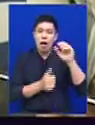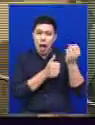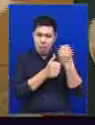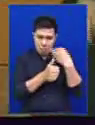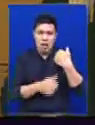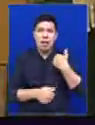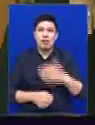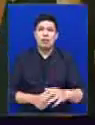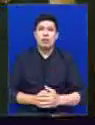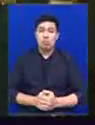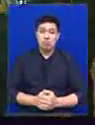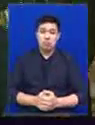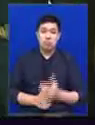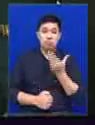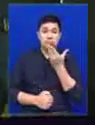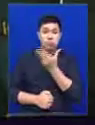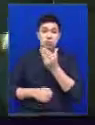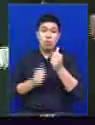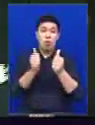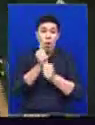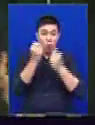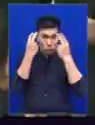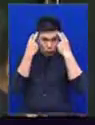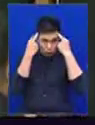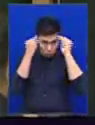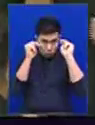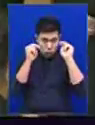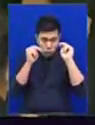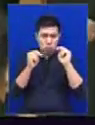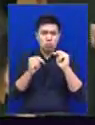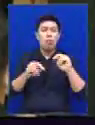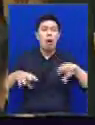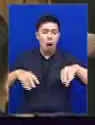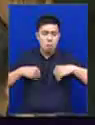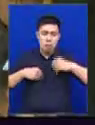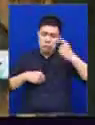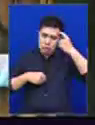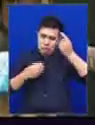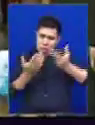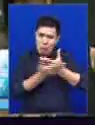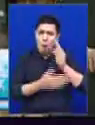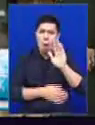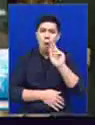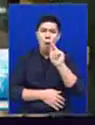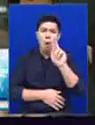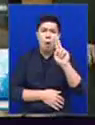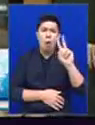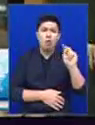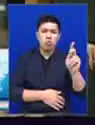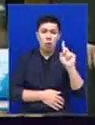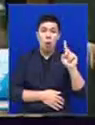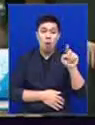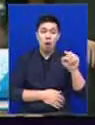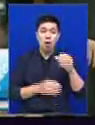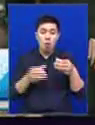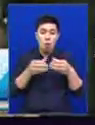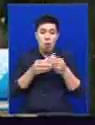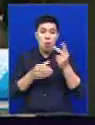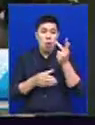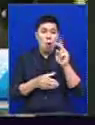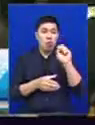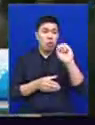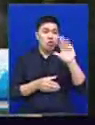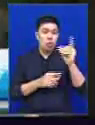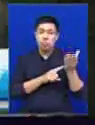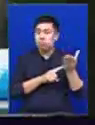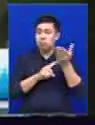ขณะที่ทางด้านพลเอกประวิตรวงษ์สุวรรณรองนายกรัฐมนตรียอมรับในดุลยพินิจของกรท.ซึ่งคสช.จะไม่มีข้อเสนอเพิ่มเติ